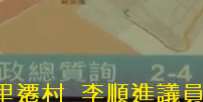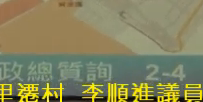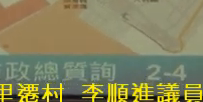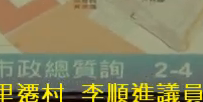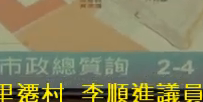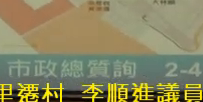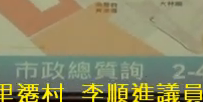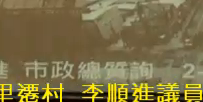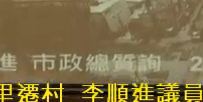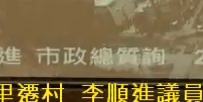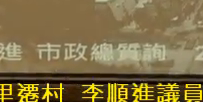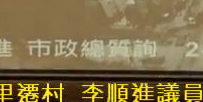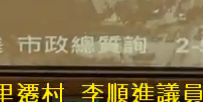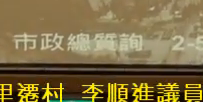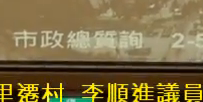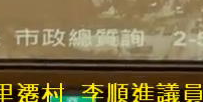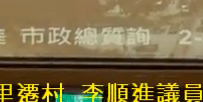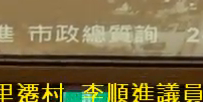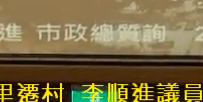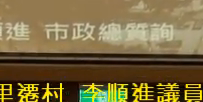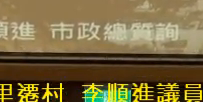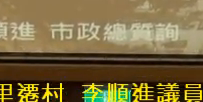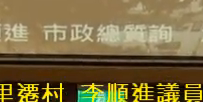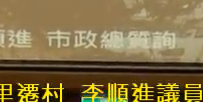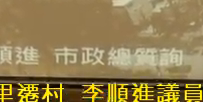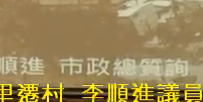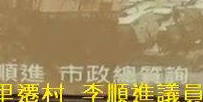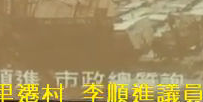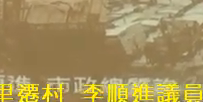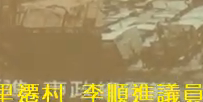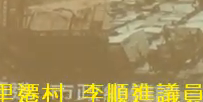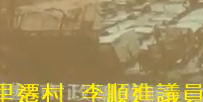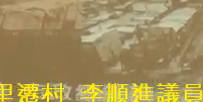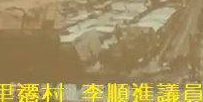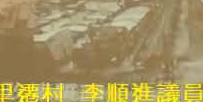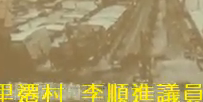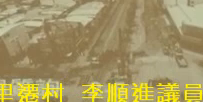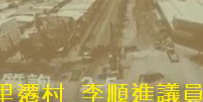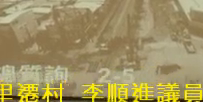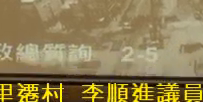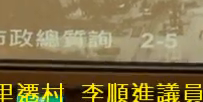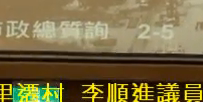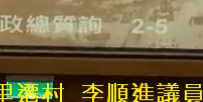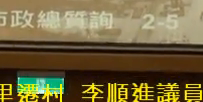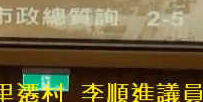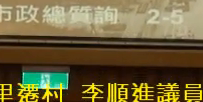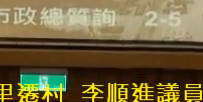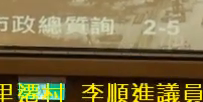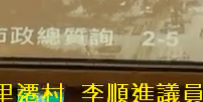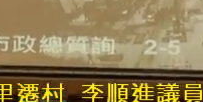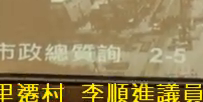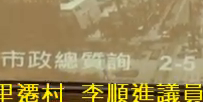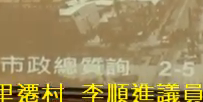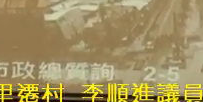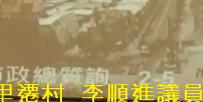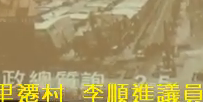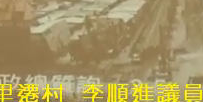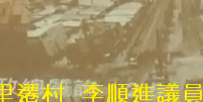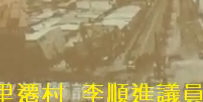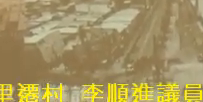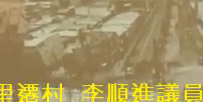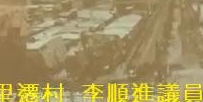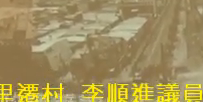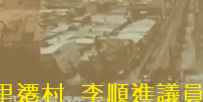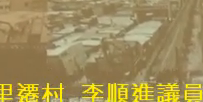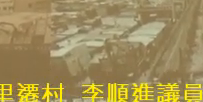厂林立的一个状况。来，2014年7月31号，高雄有史以来发生的最大的石化灾难，